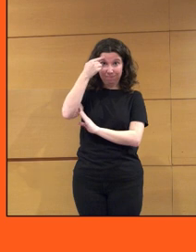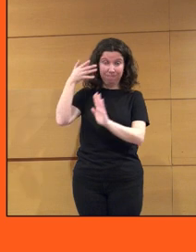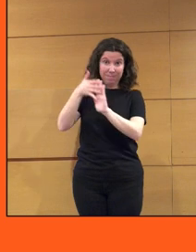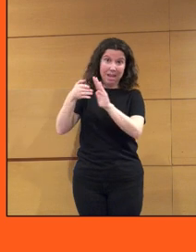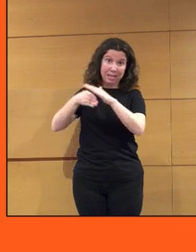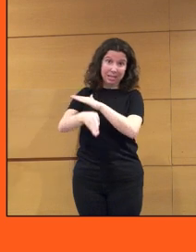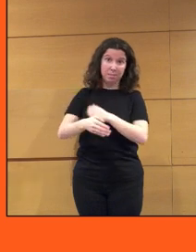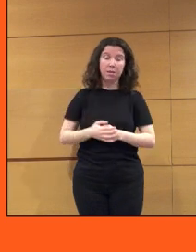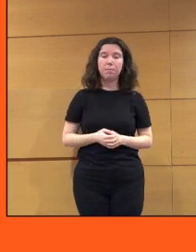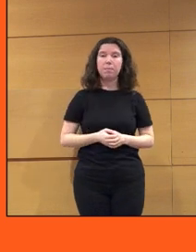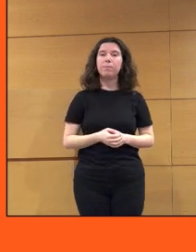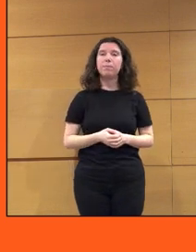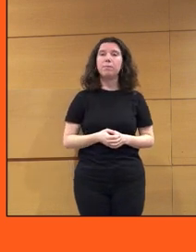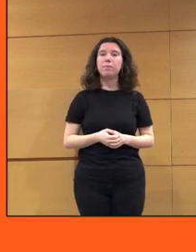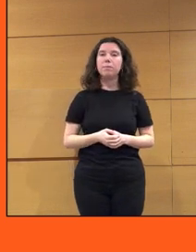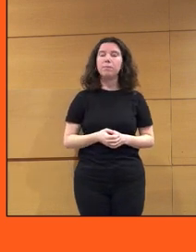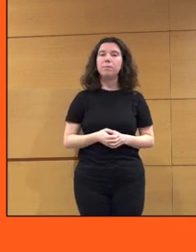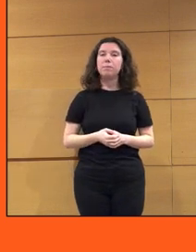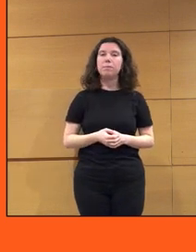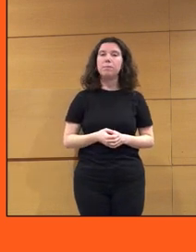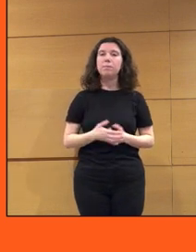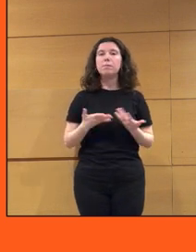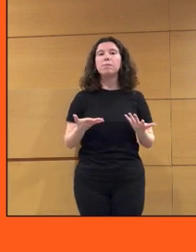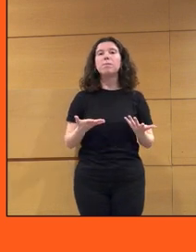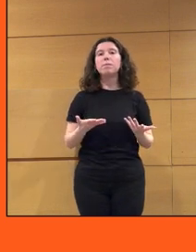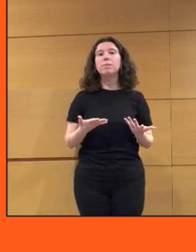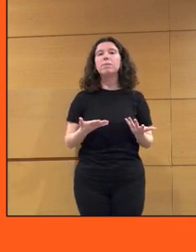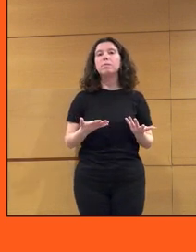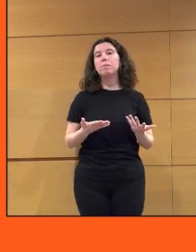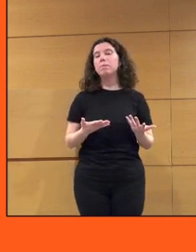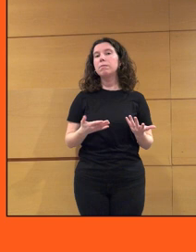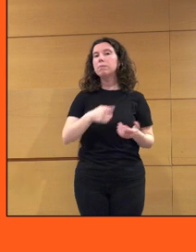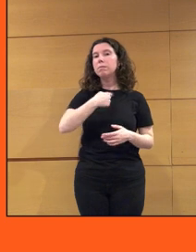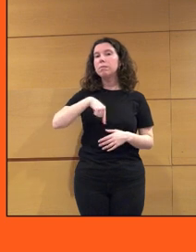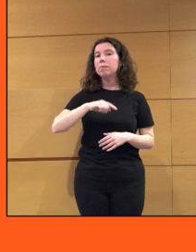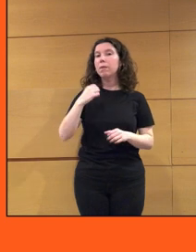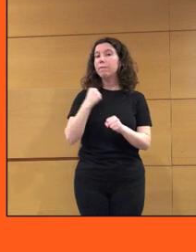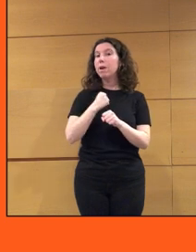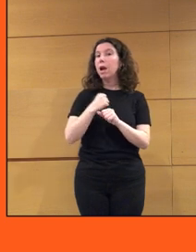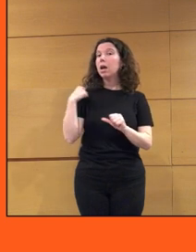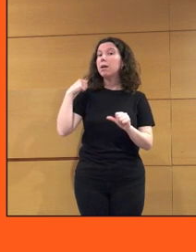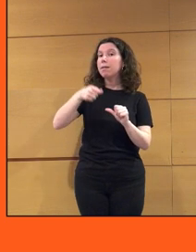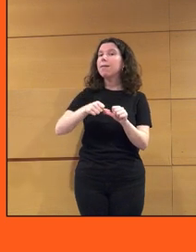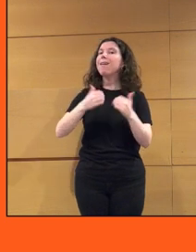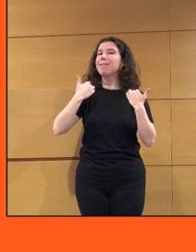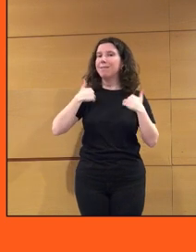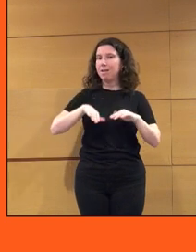accessible. Hem fet moltes coses en comunicació